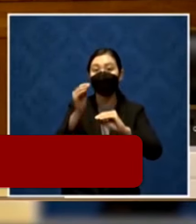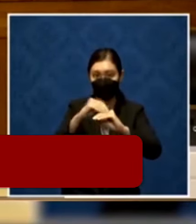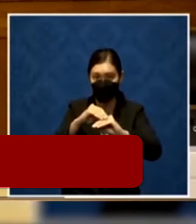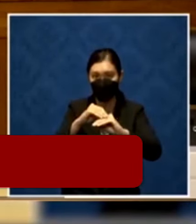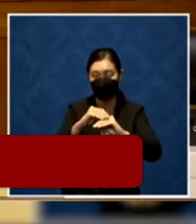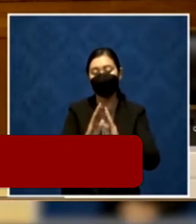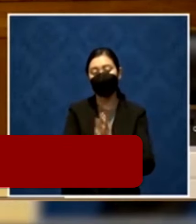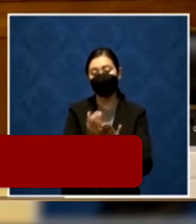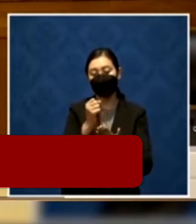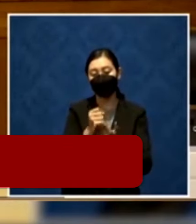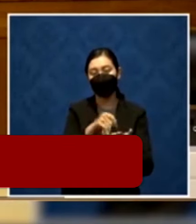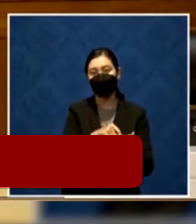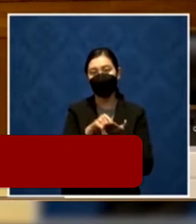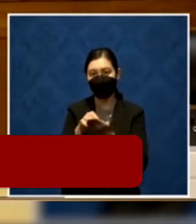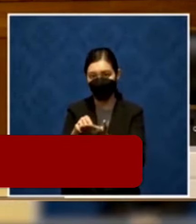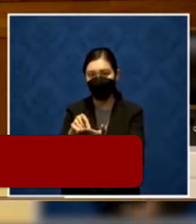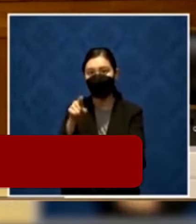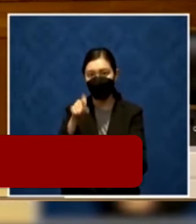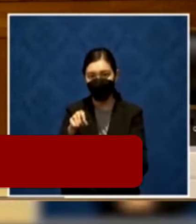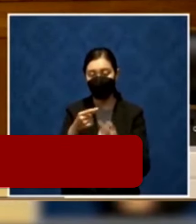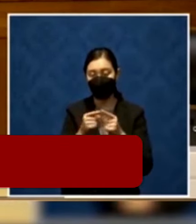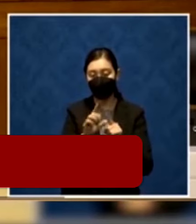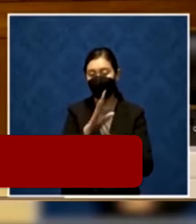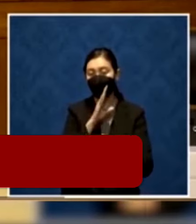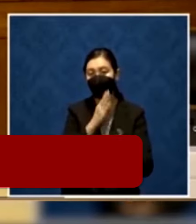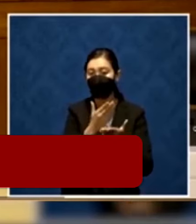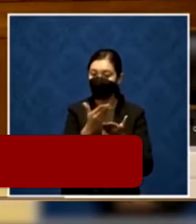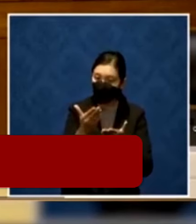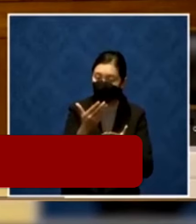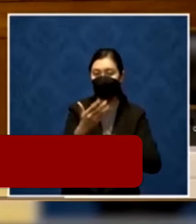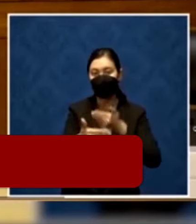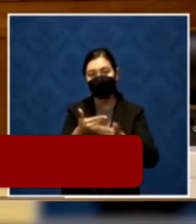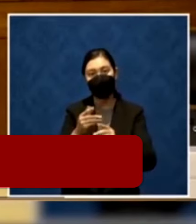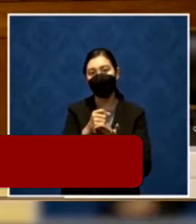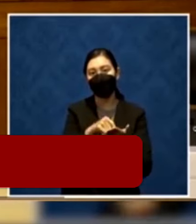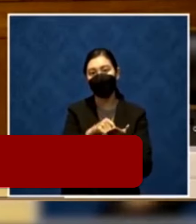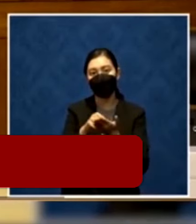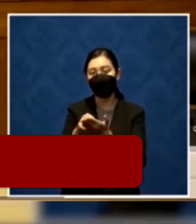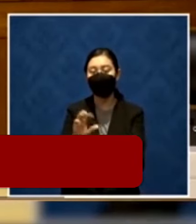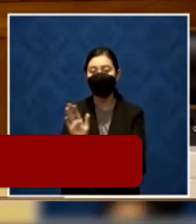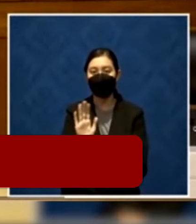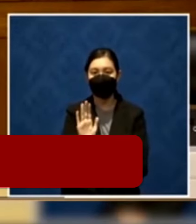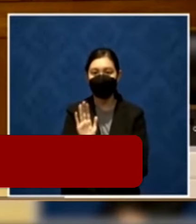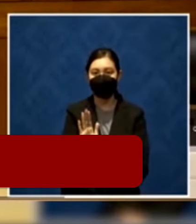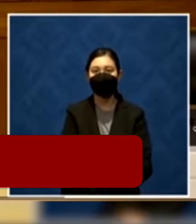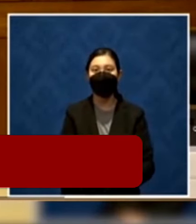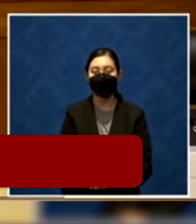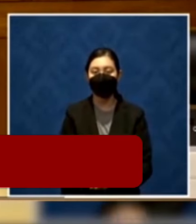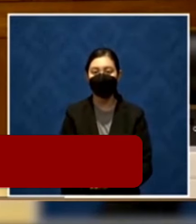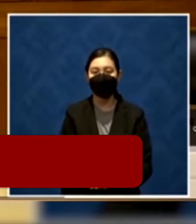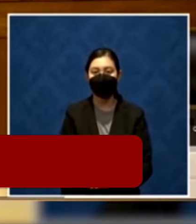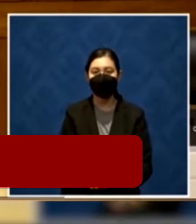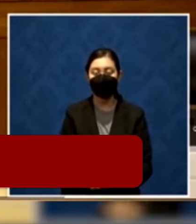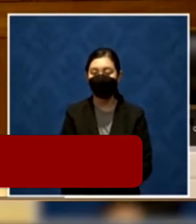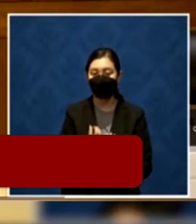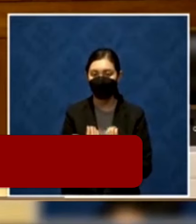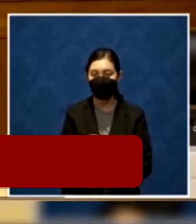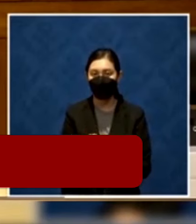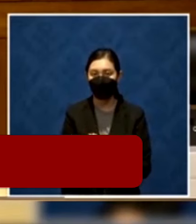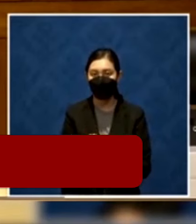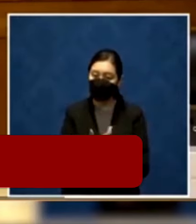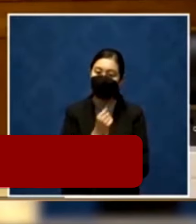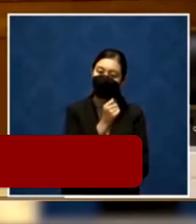ำว่ามันจะลามไปสู่การยุบพรรคหรือไม่นะพรุ่งนี้เหมือนกัน มันร้ายแรงขนาดนั้นเลยเหรอคะพี่ อยู่ที่ว่